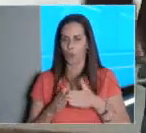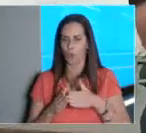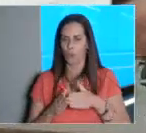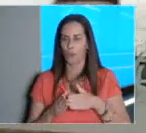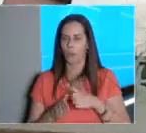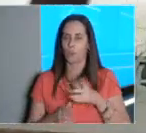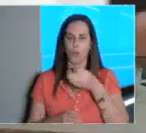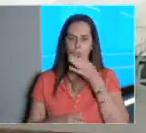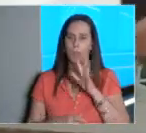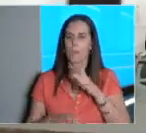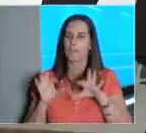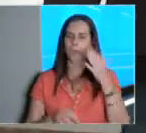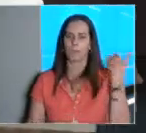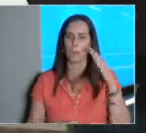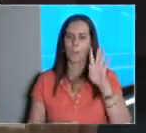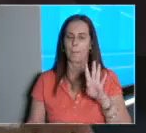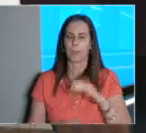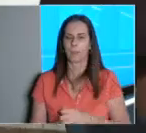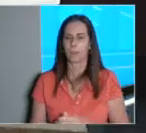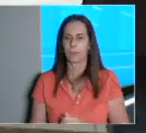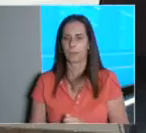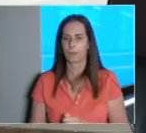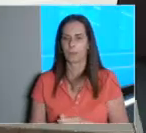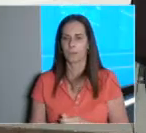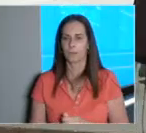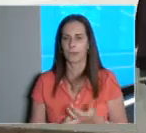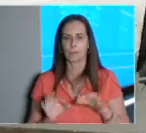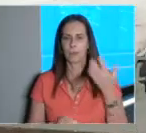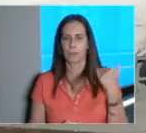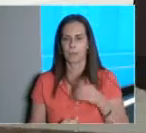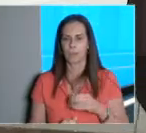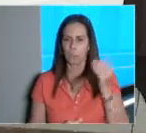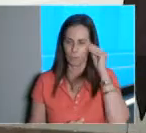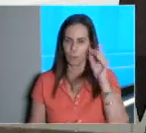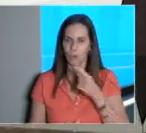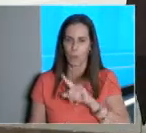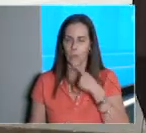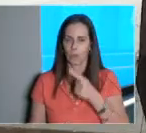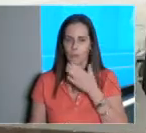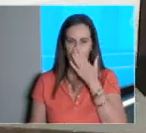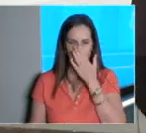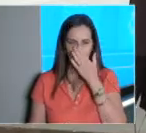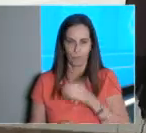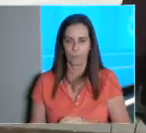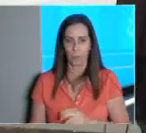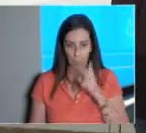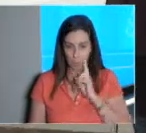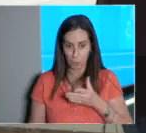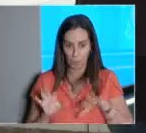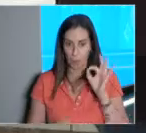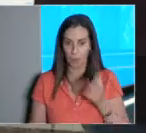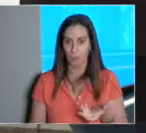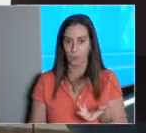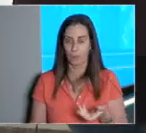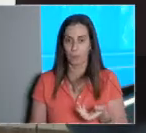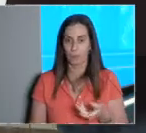הכיפה. אני לא מאמינה שיוכלו לעזור לאנשי הנגב. את זוכרת מה עצמת? לא אגיד. לא אגיד. לא אגיד, רואי, את מתביישת בזה? למה? אין מה להתבייש